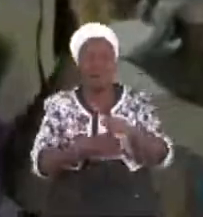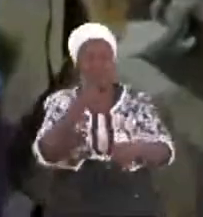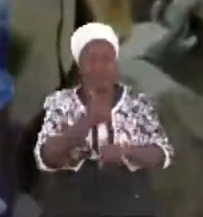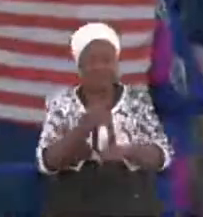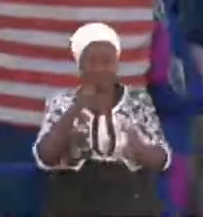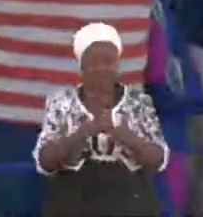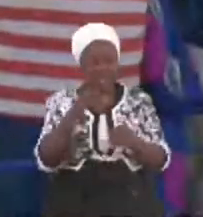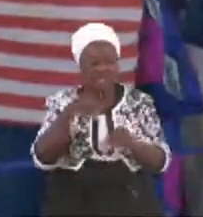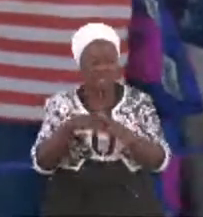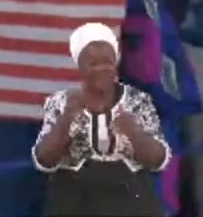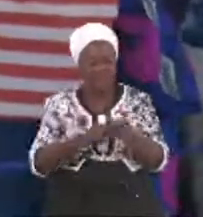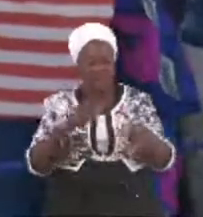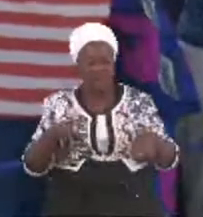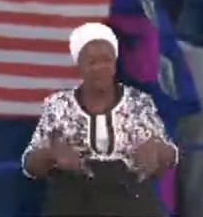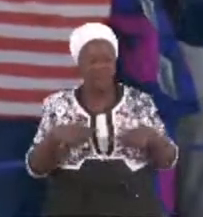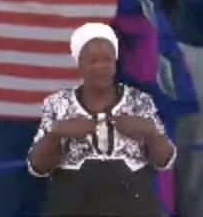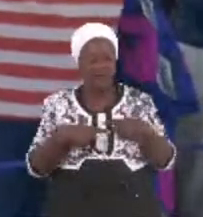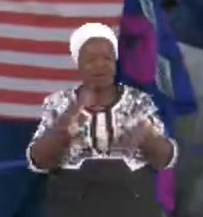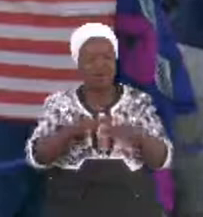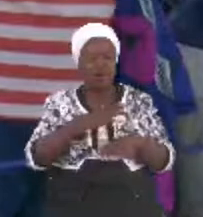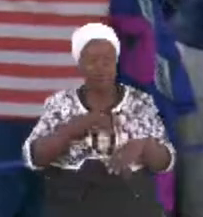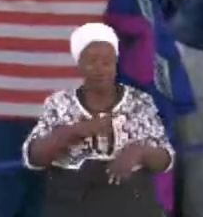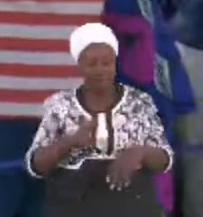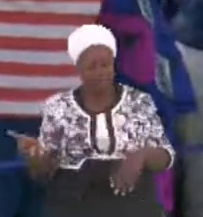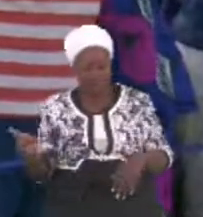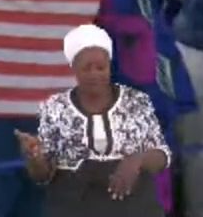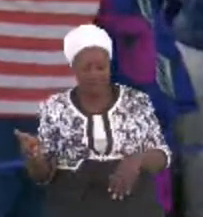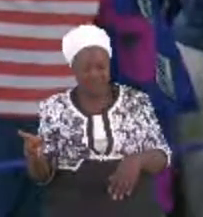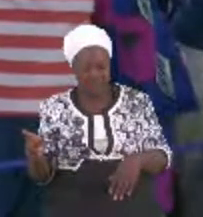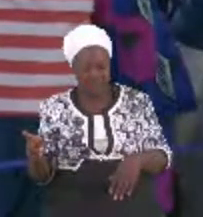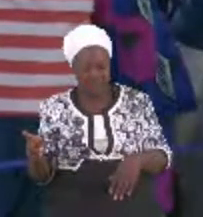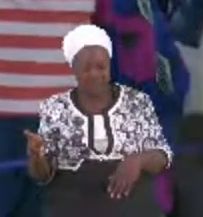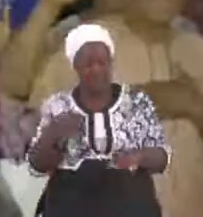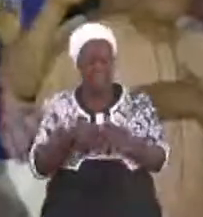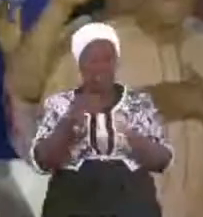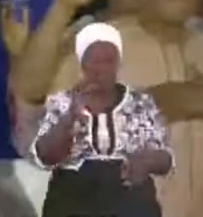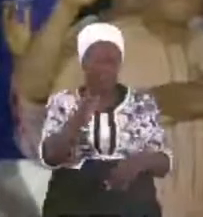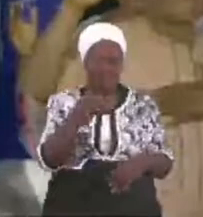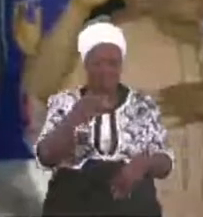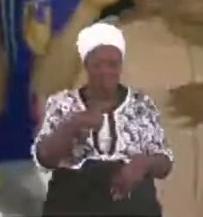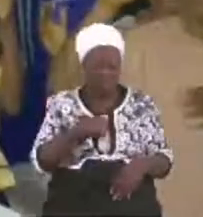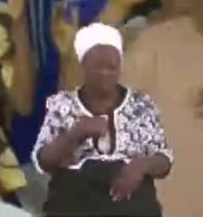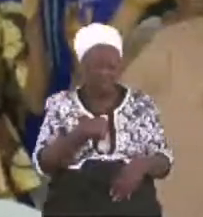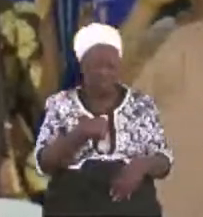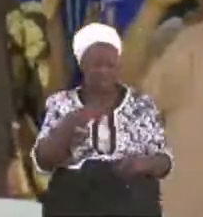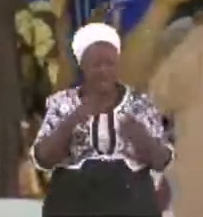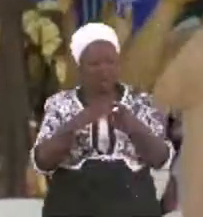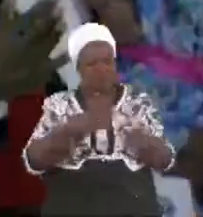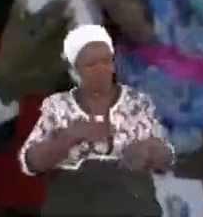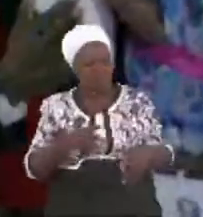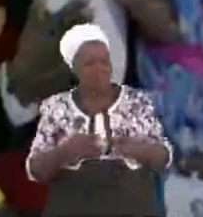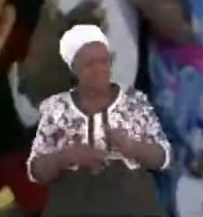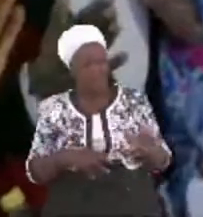Confirme-le dans chaque vie. À ma droite, devant moi, à ma